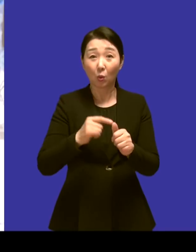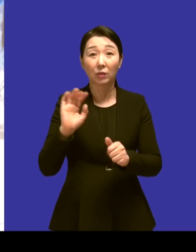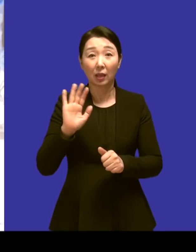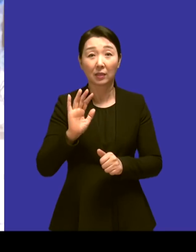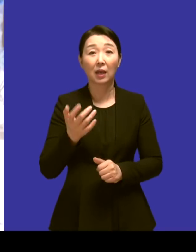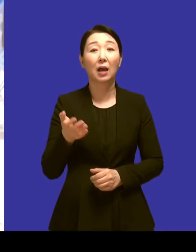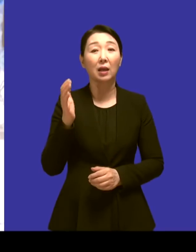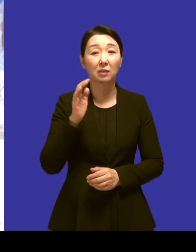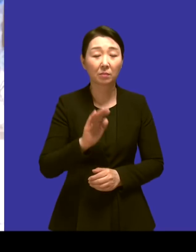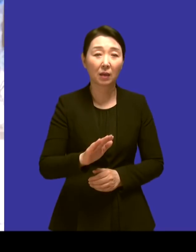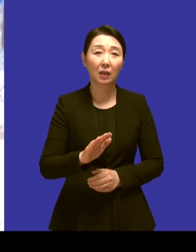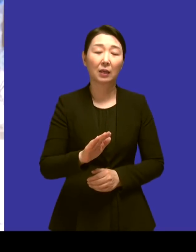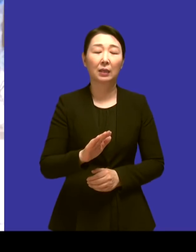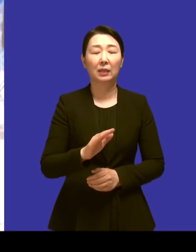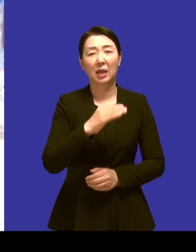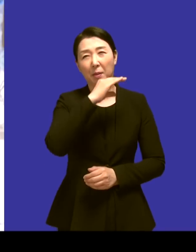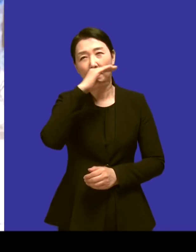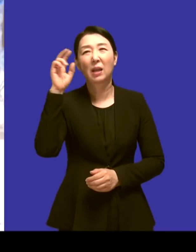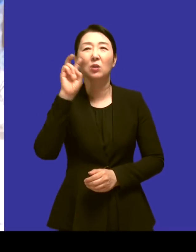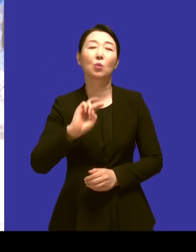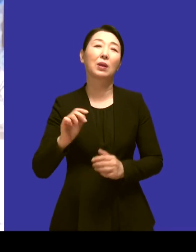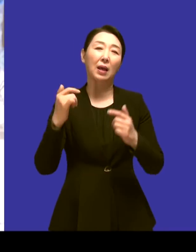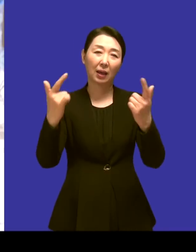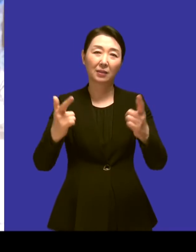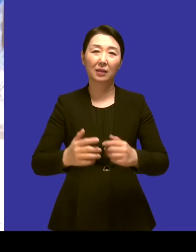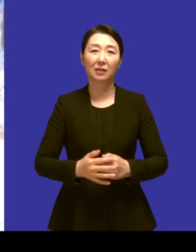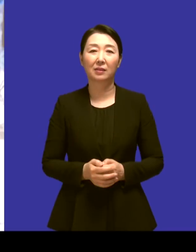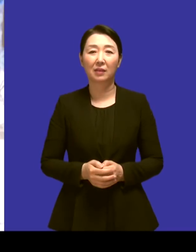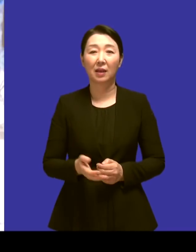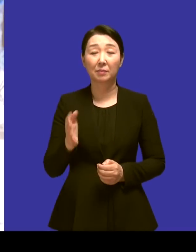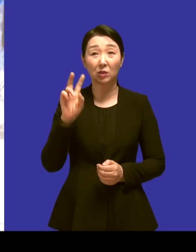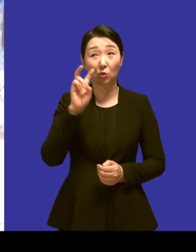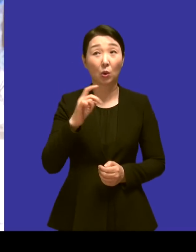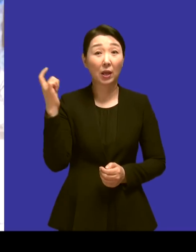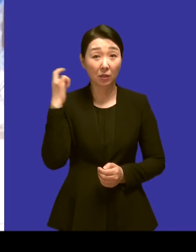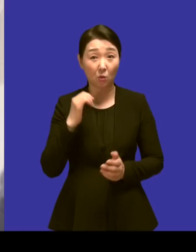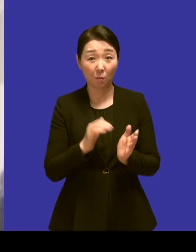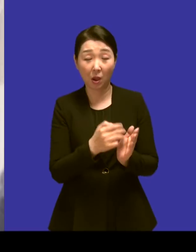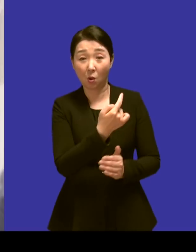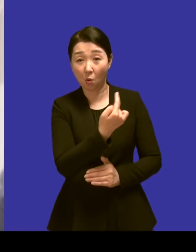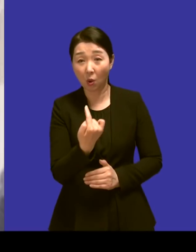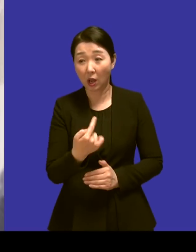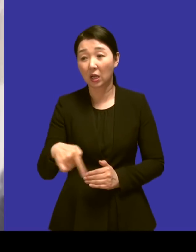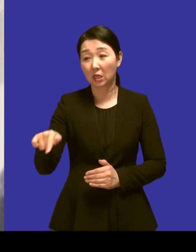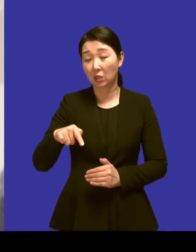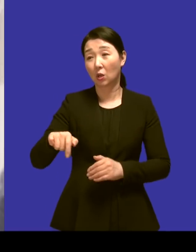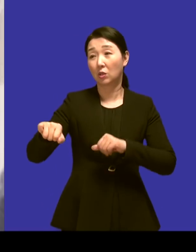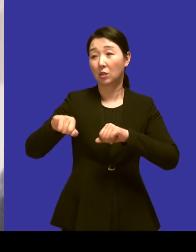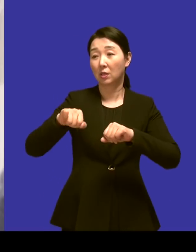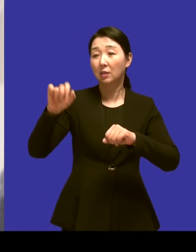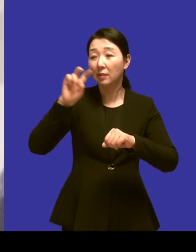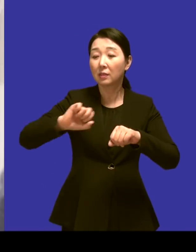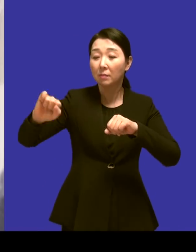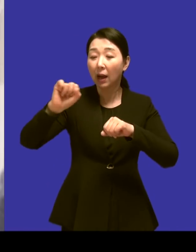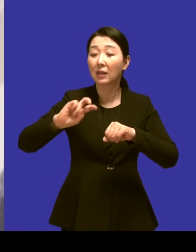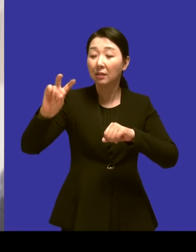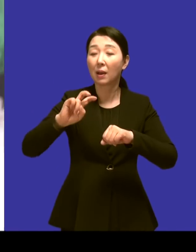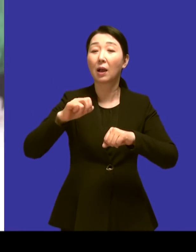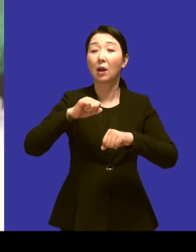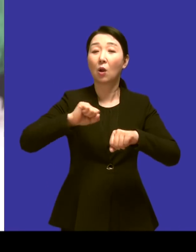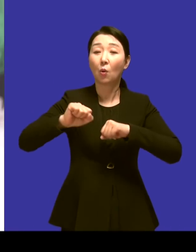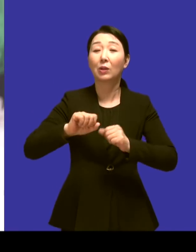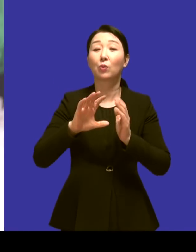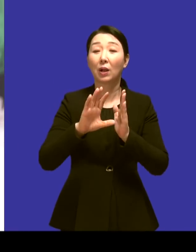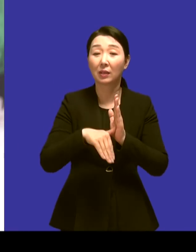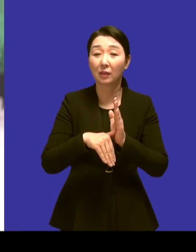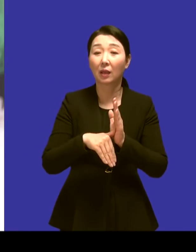아니지만 그렇게 좀 건전 가요는 아닌 곡이 있었나 봐요. 네네. 그 곡을 듣고 올라오셔서 너희들 밴드 하는데 혹시 힐송이라고